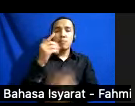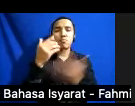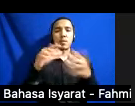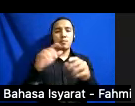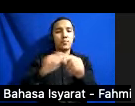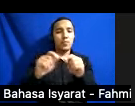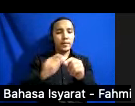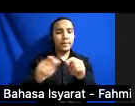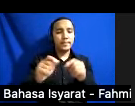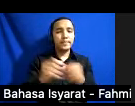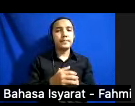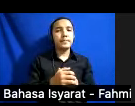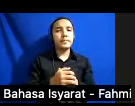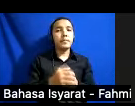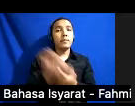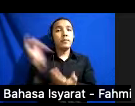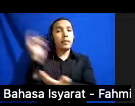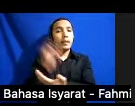didesainakan.